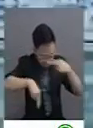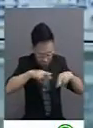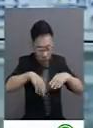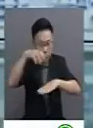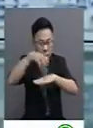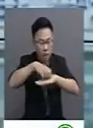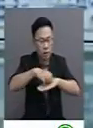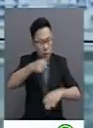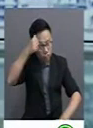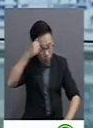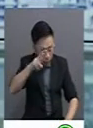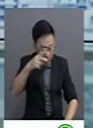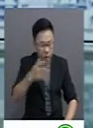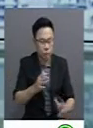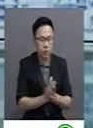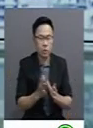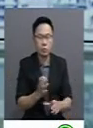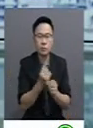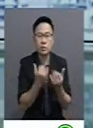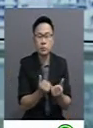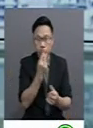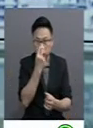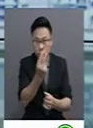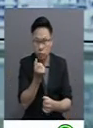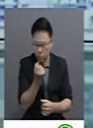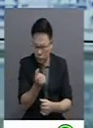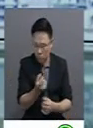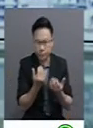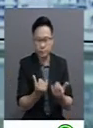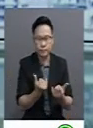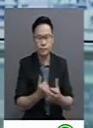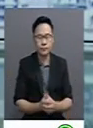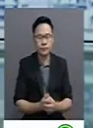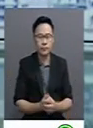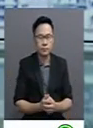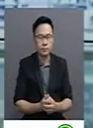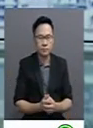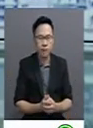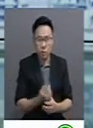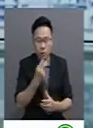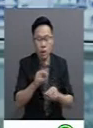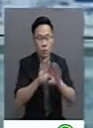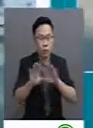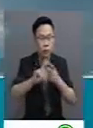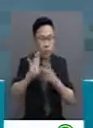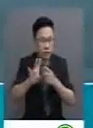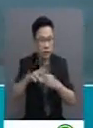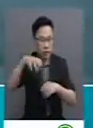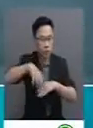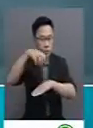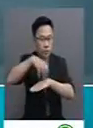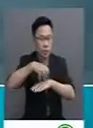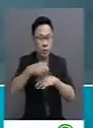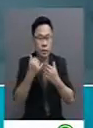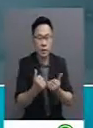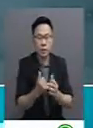ที่2ไปเมื่อวานนี้นะคะล่าสุดตอนนี้มาติดตามบรรยากาศตอนล่าสุดนี้กันนะคะที่บริเวณประตู7ของวัดพระธรรมกาย